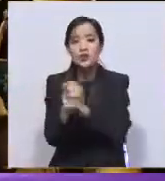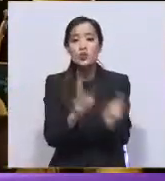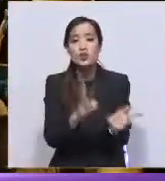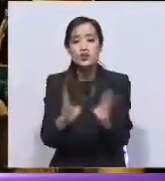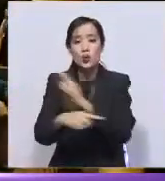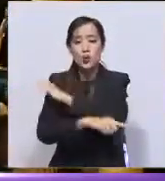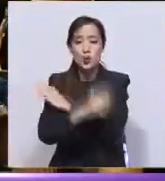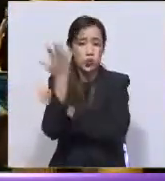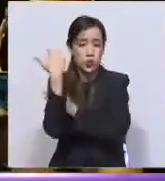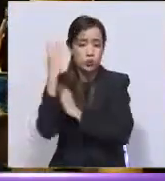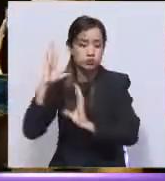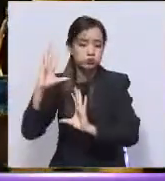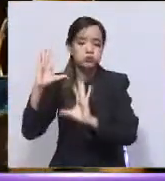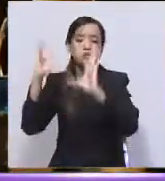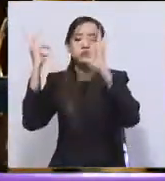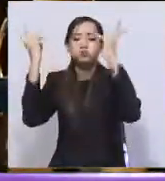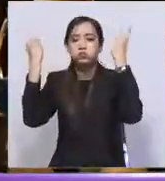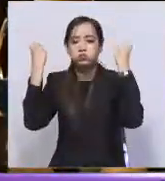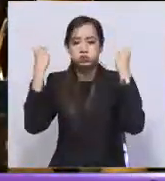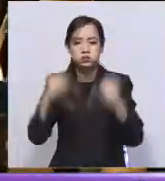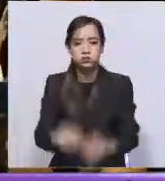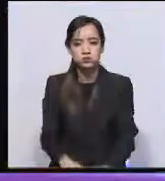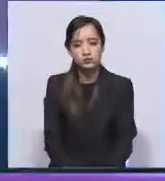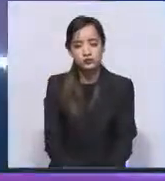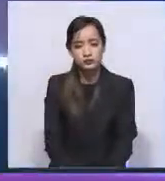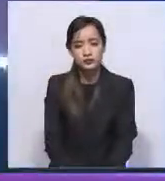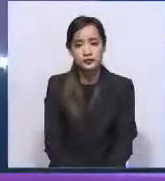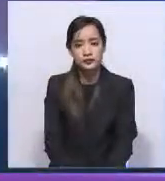การทุจริตเก่าๆหมดสิ้นค่ะ